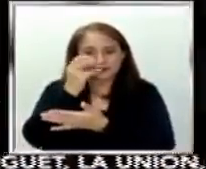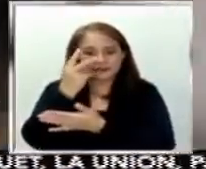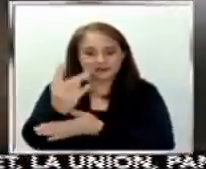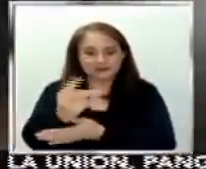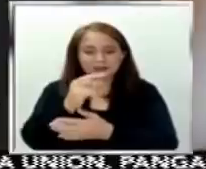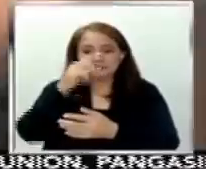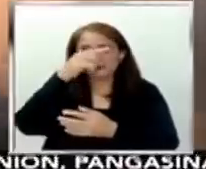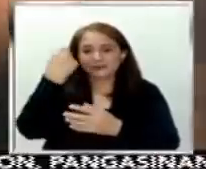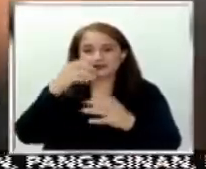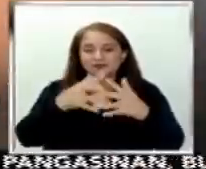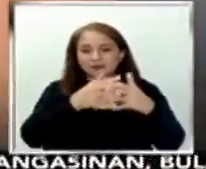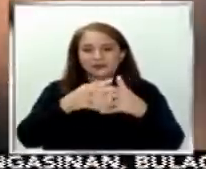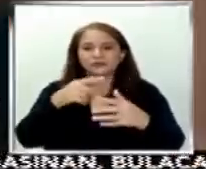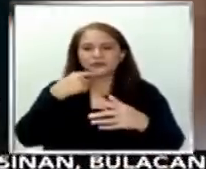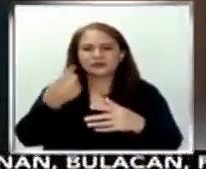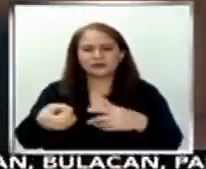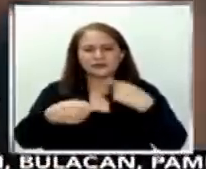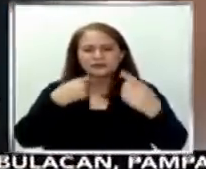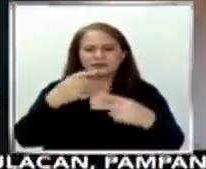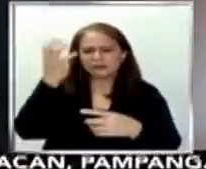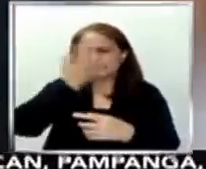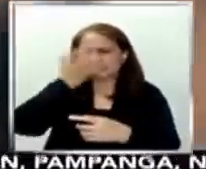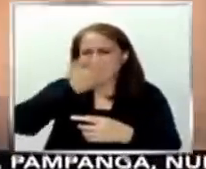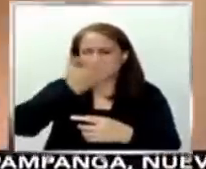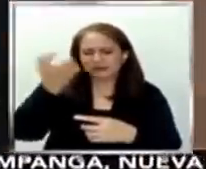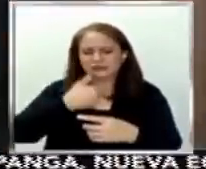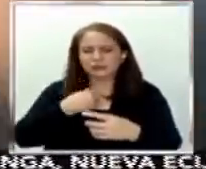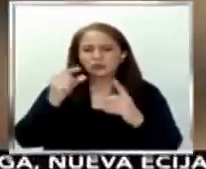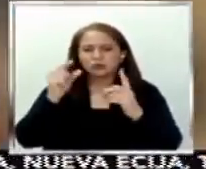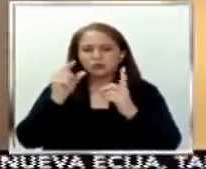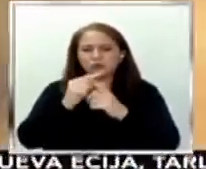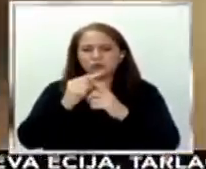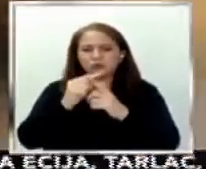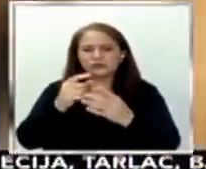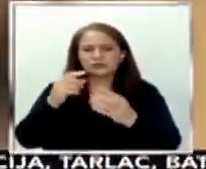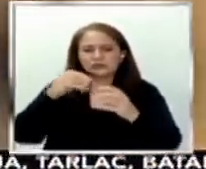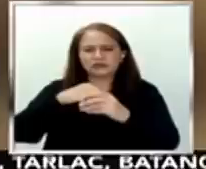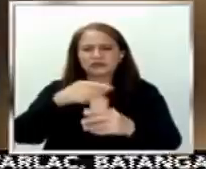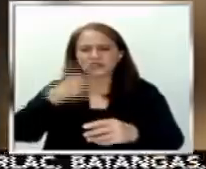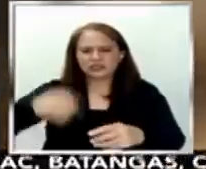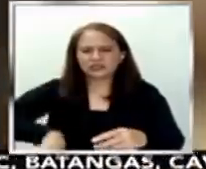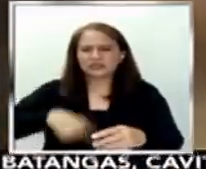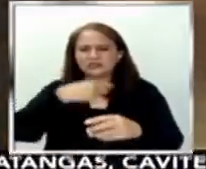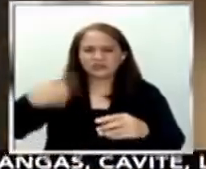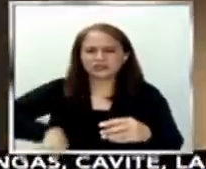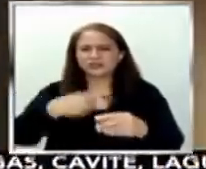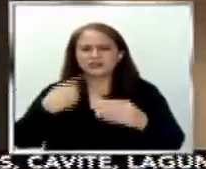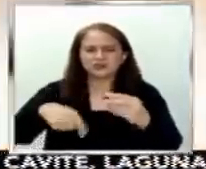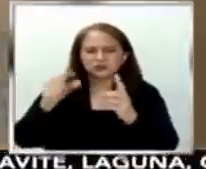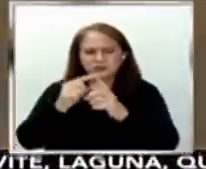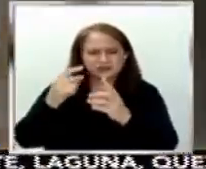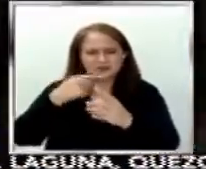na nagsasalita at tila galit. Panay rin ang banggit nito sa salitang Chinese. Why do the good Chinese have Muslims locked up in their